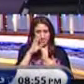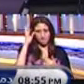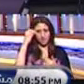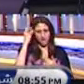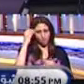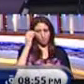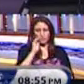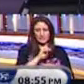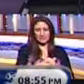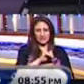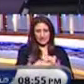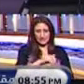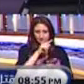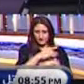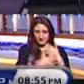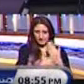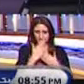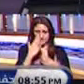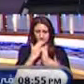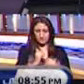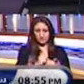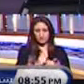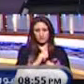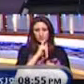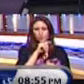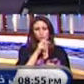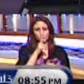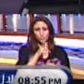الأسئلة يجب الإجابة عليها،